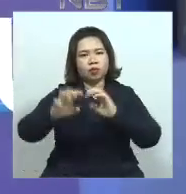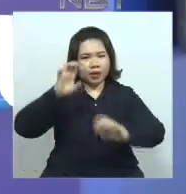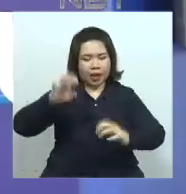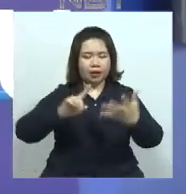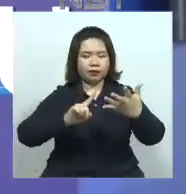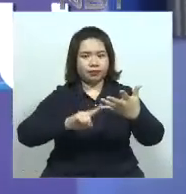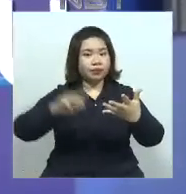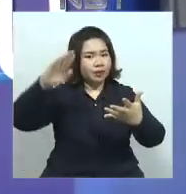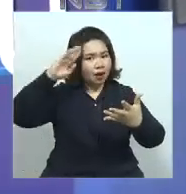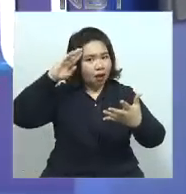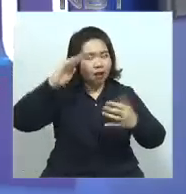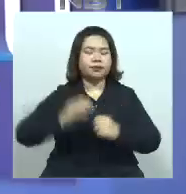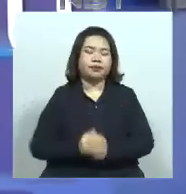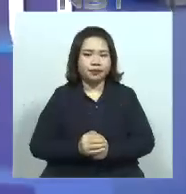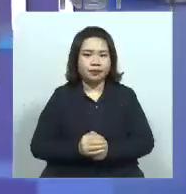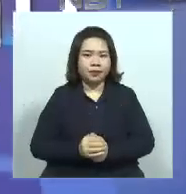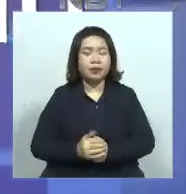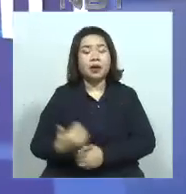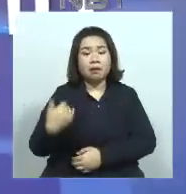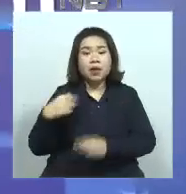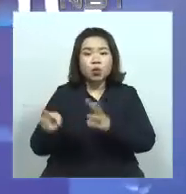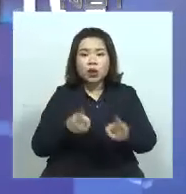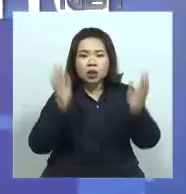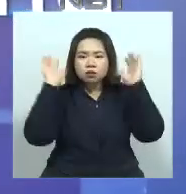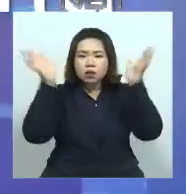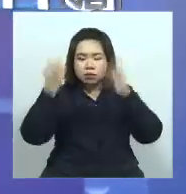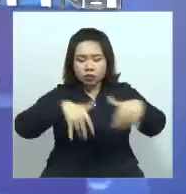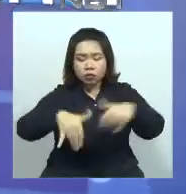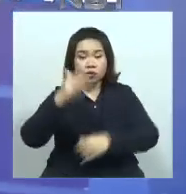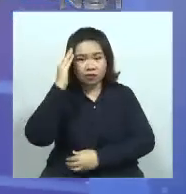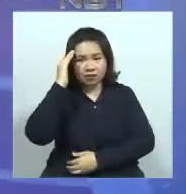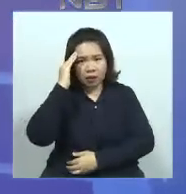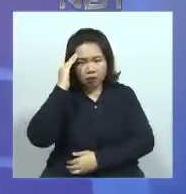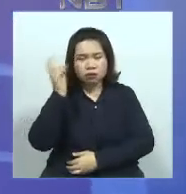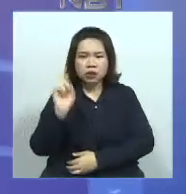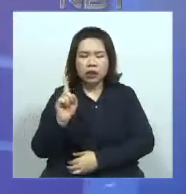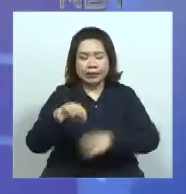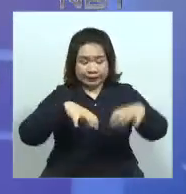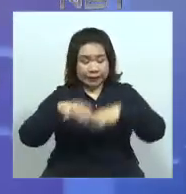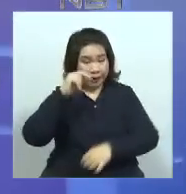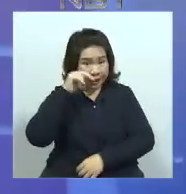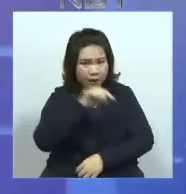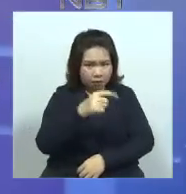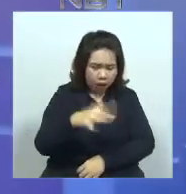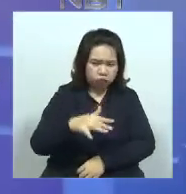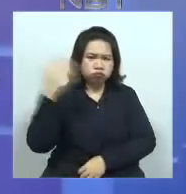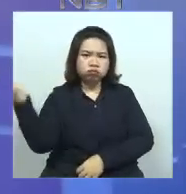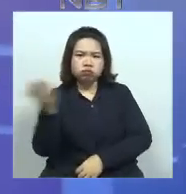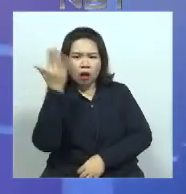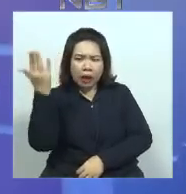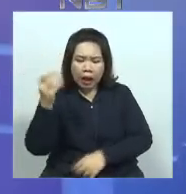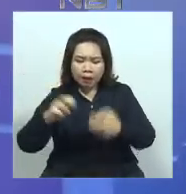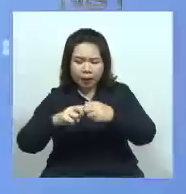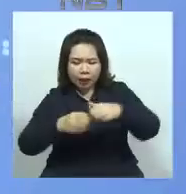และกองทัพไทยรวมถึงประชาสัมพันธ์สร้างการรับรู้ให้กับประชาชนถึงแนวทางการบริหารจัดการน้ำสภาพอากาศสถานการณ์